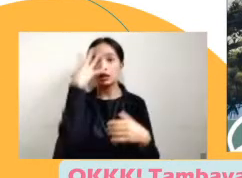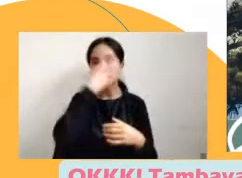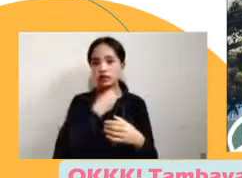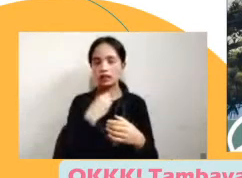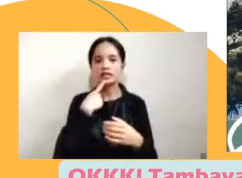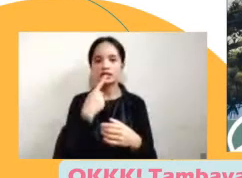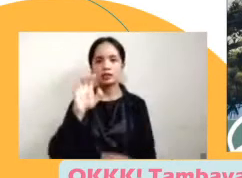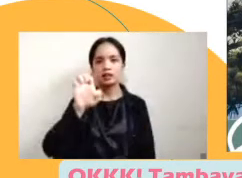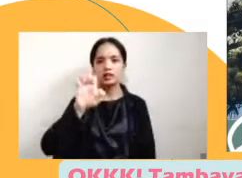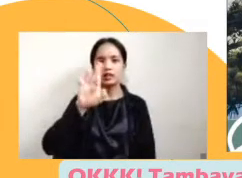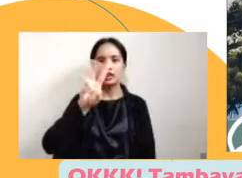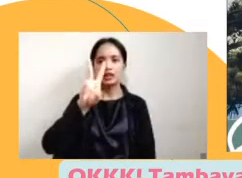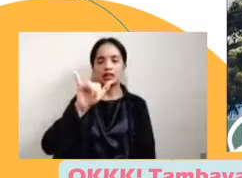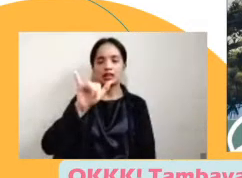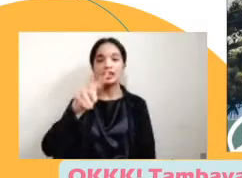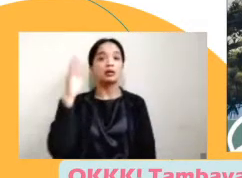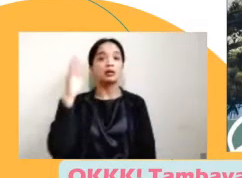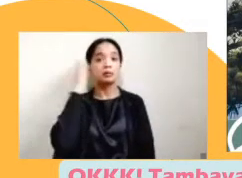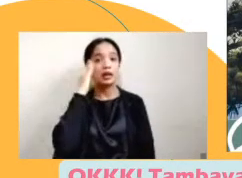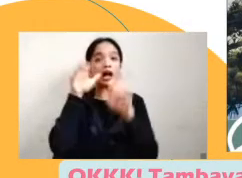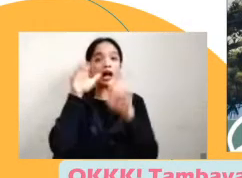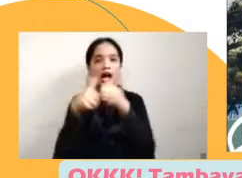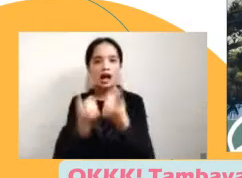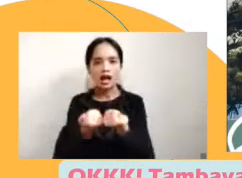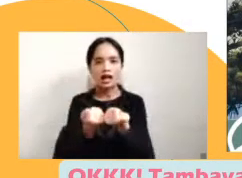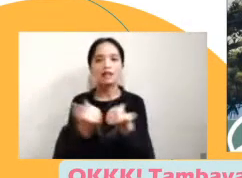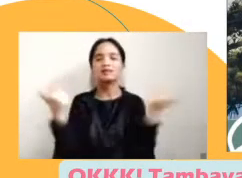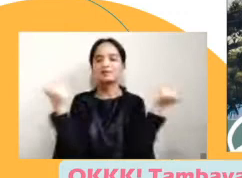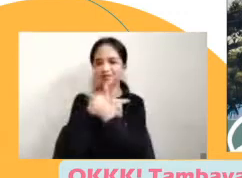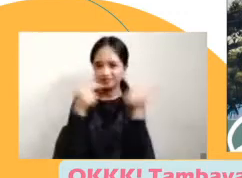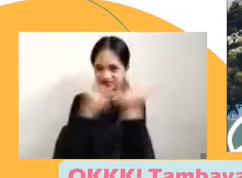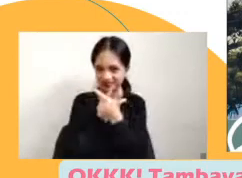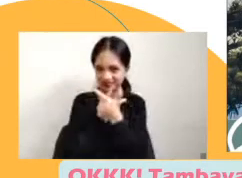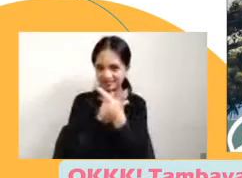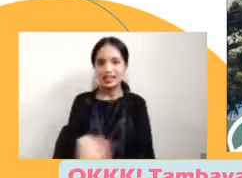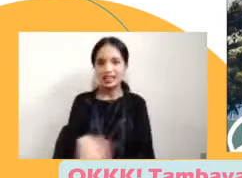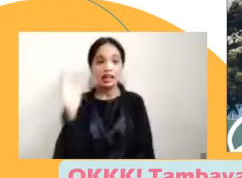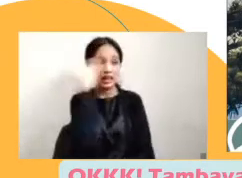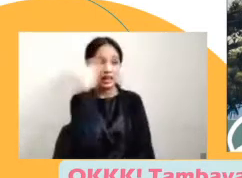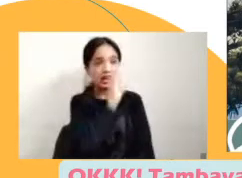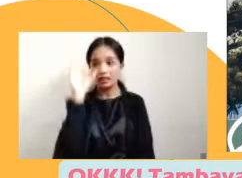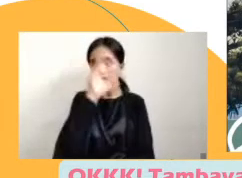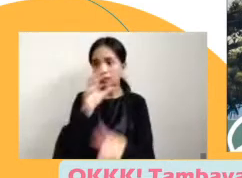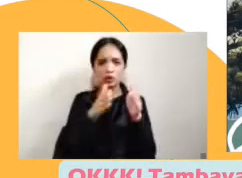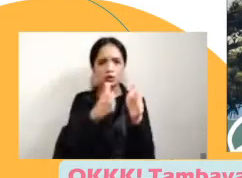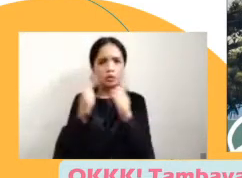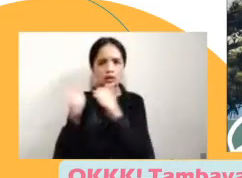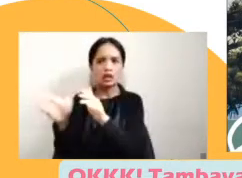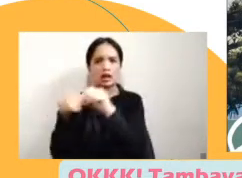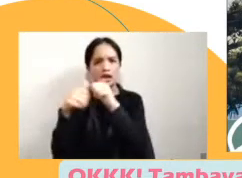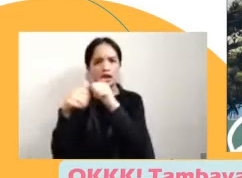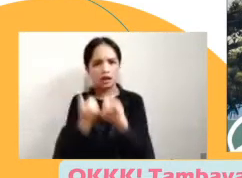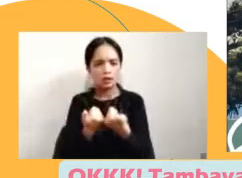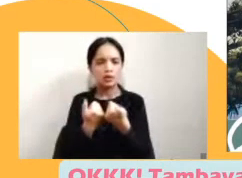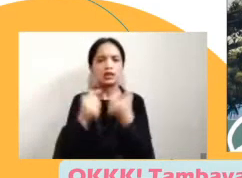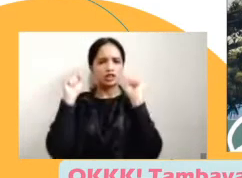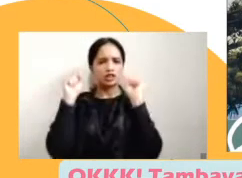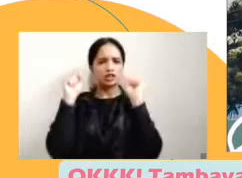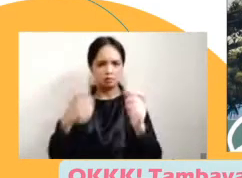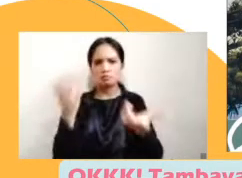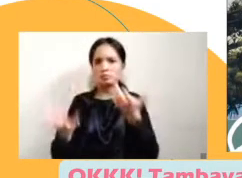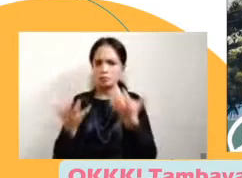Erwin. Marunong tumawa. Ayan. At humanap ng mga paraan upang posible siguro